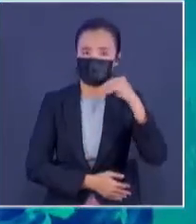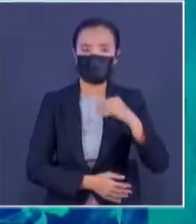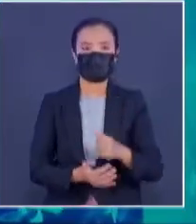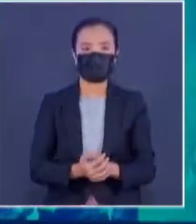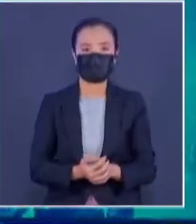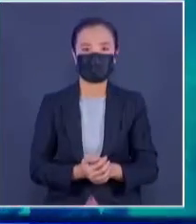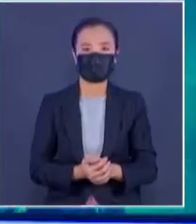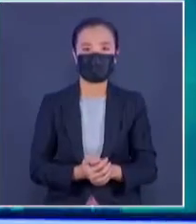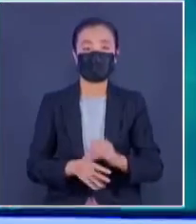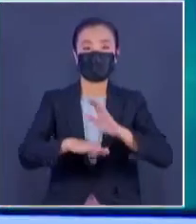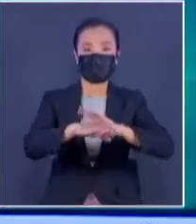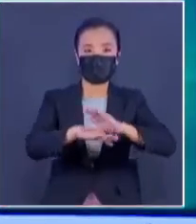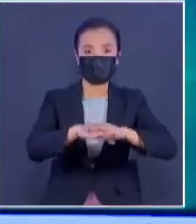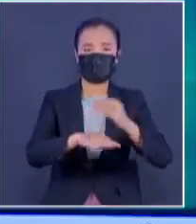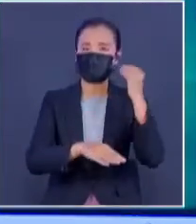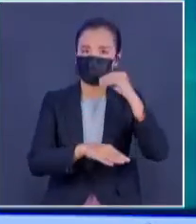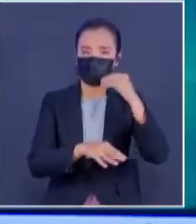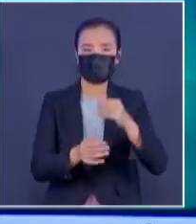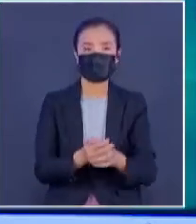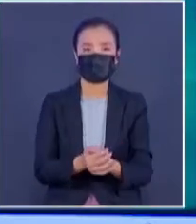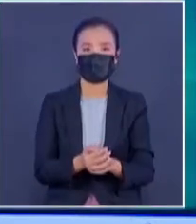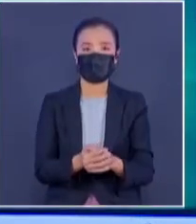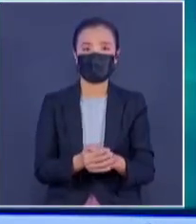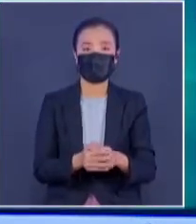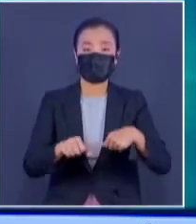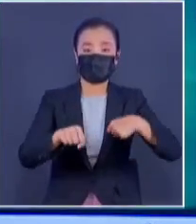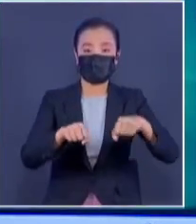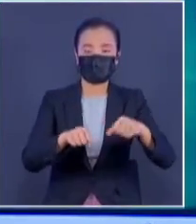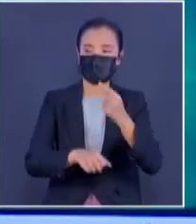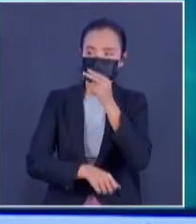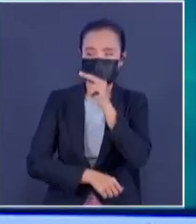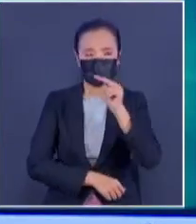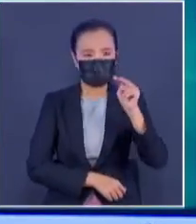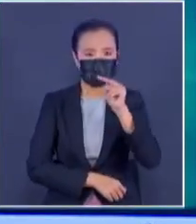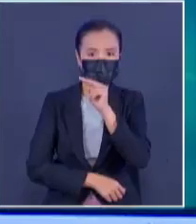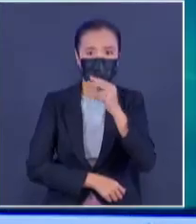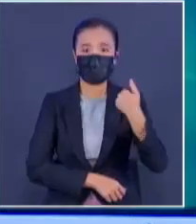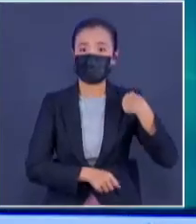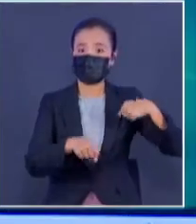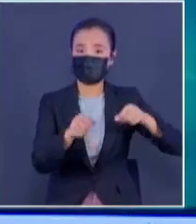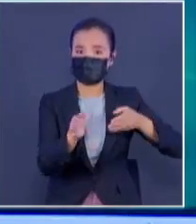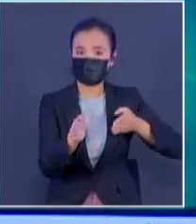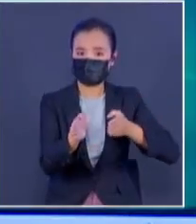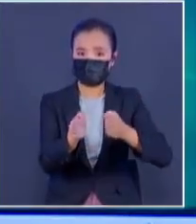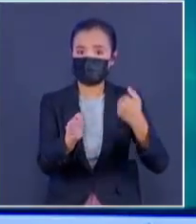แล้วเราก็ได้มีการเตือนภัยคุณผู้ชมบ่อยๆเช่นกันเพราะฉะนั้นถ้าเกิดขับขี่เนี่ยอาจจะต้องสังเกตซ้ายขวาสักนิดนึงว่ามีรถตามหลังเรามาหรือเปล่านะคะ